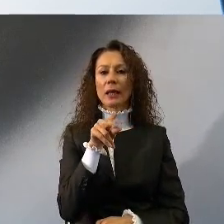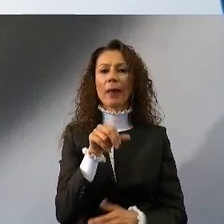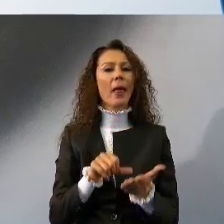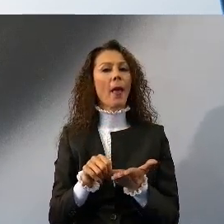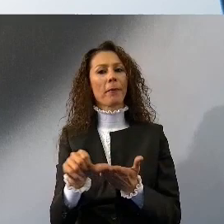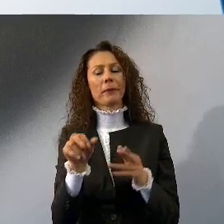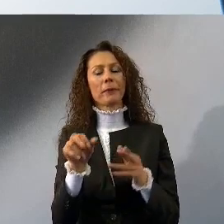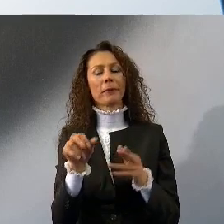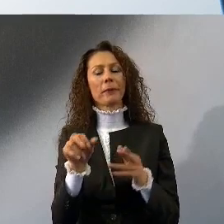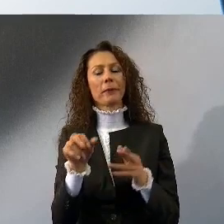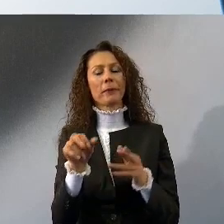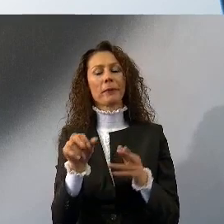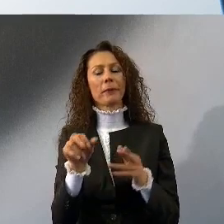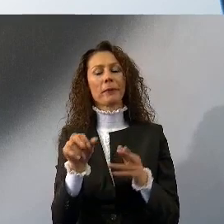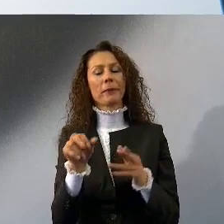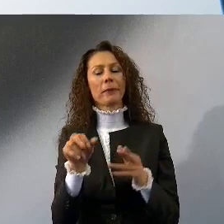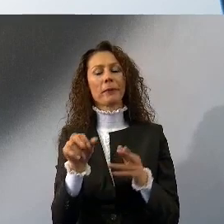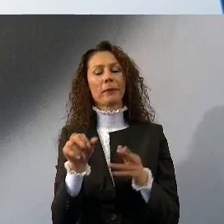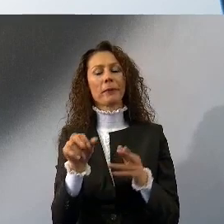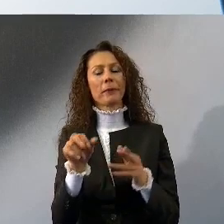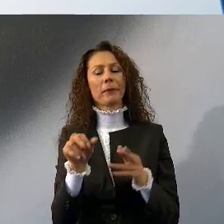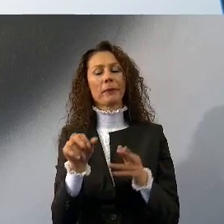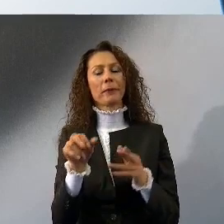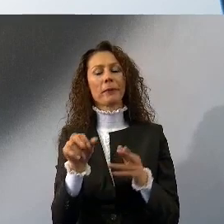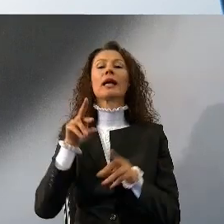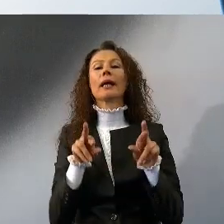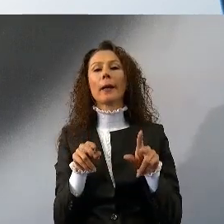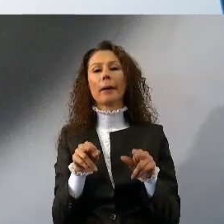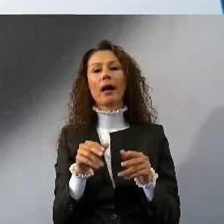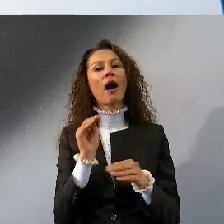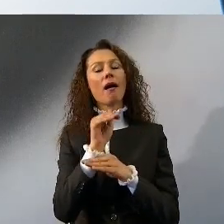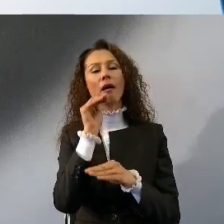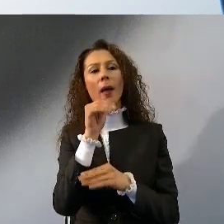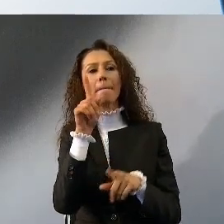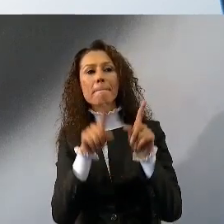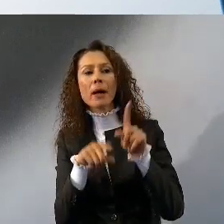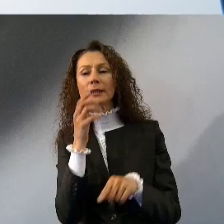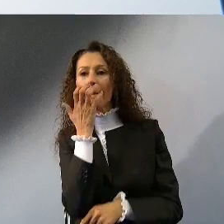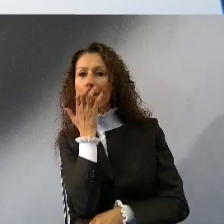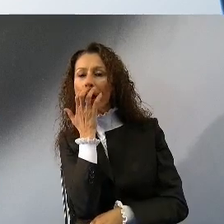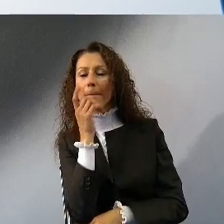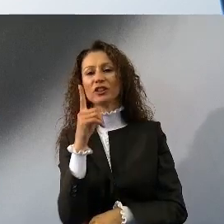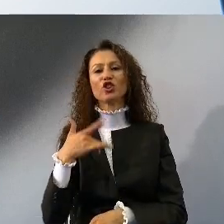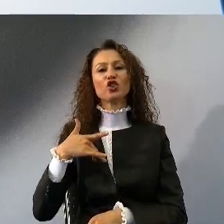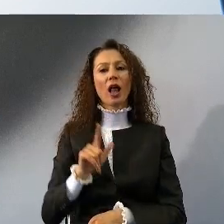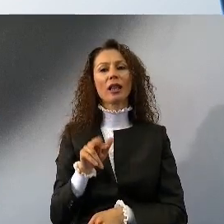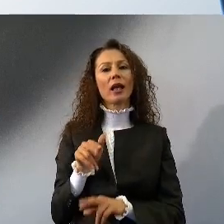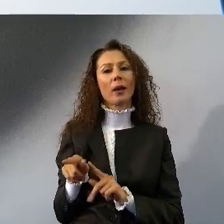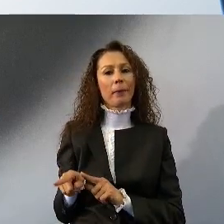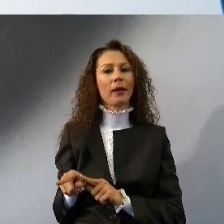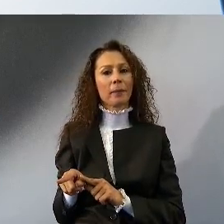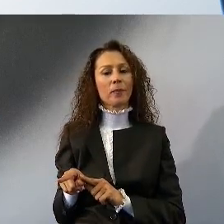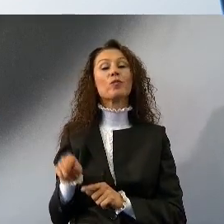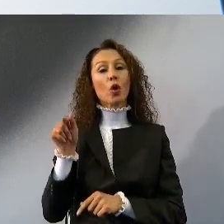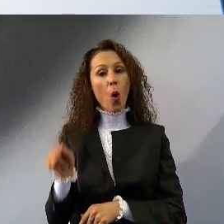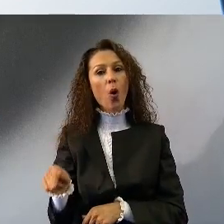hepimiz gibi, sevdiğimiz tüm insanlar gibi hayattan bazı beklentileri olan bir canlı varlık. Ve